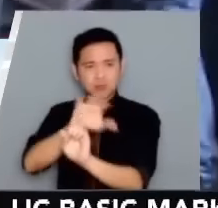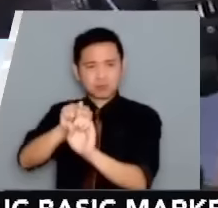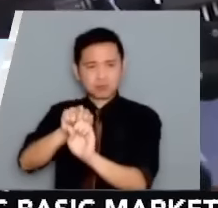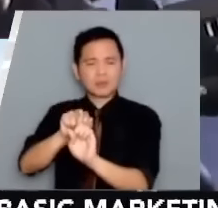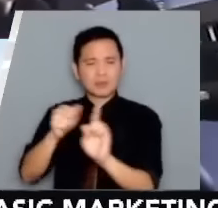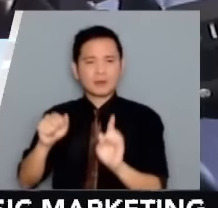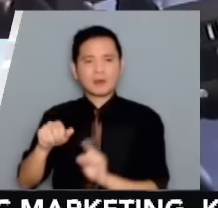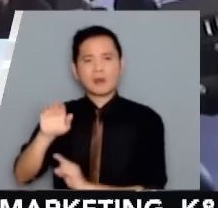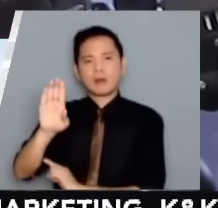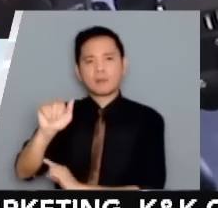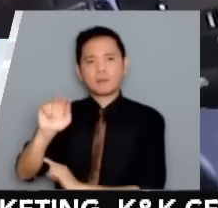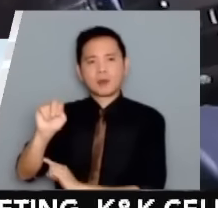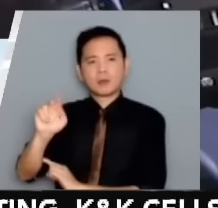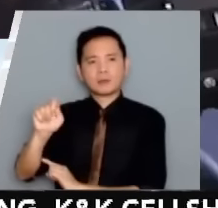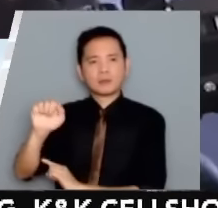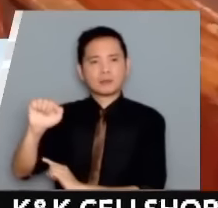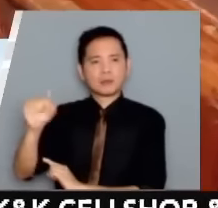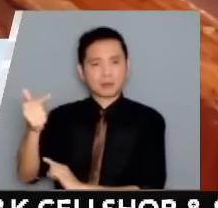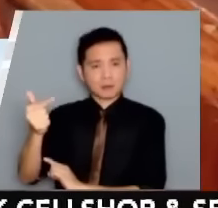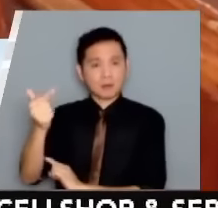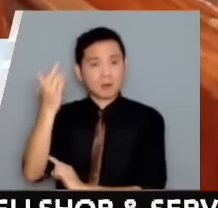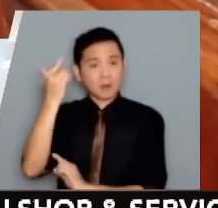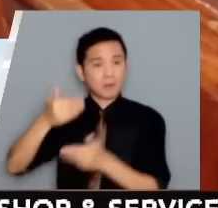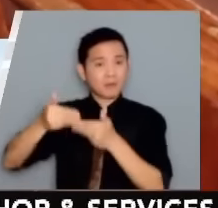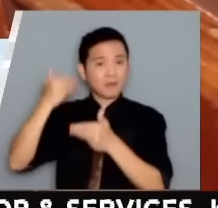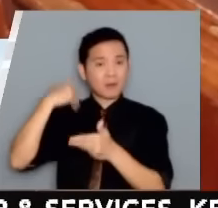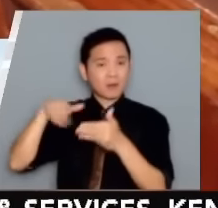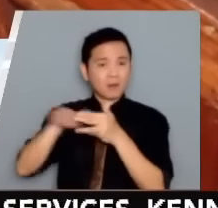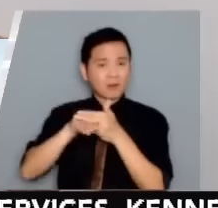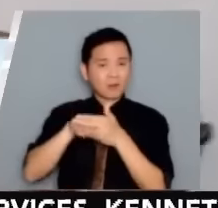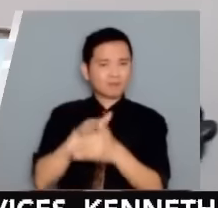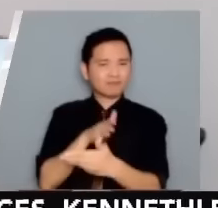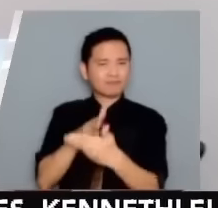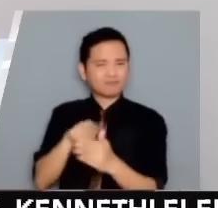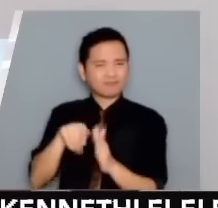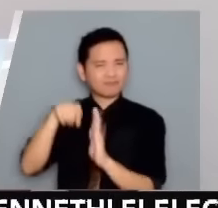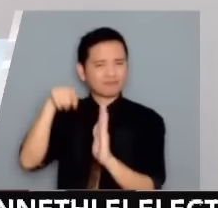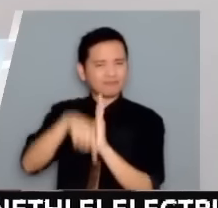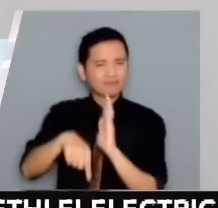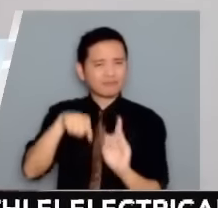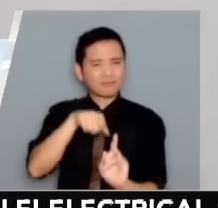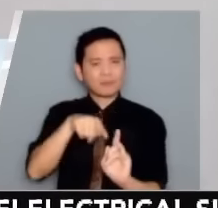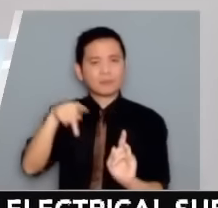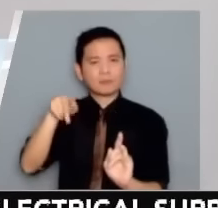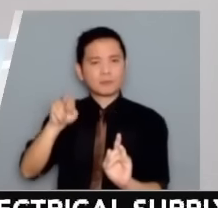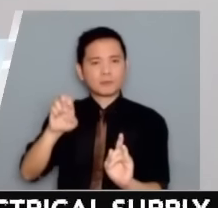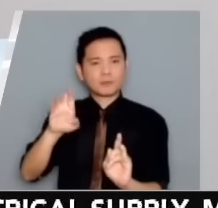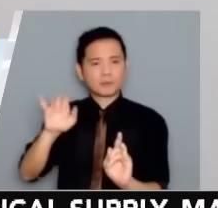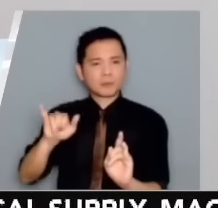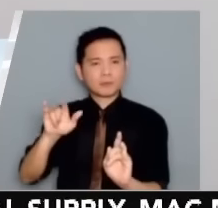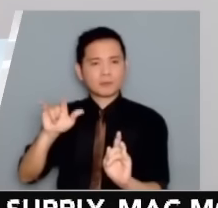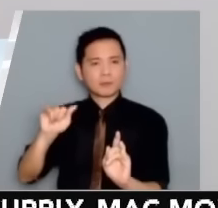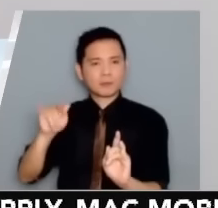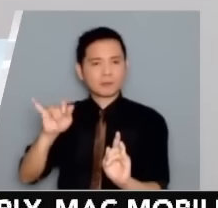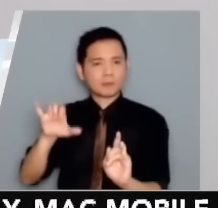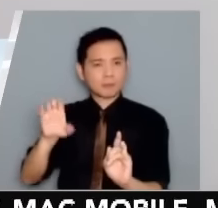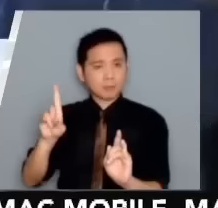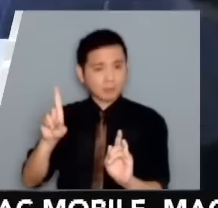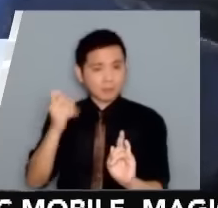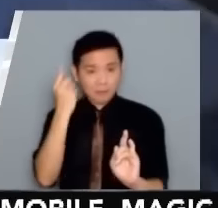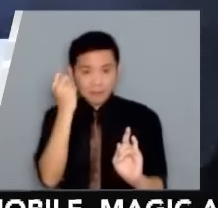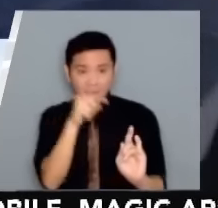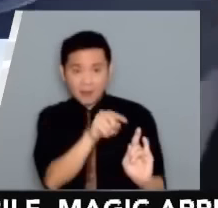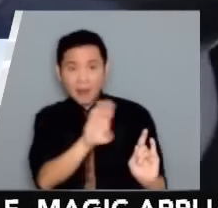kasong pagpatay sa broadcast na si percy lapid pero bigo ang autoridad na makita roon si bantag ayon sa NBI may